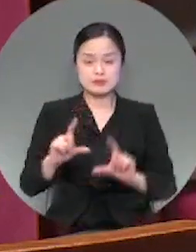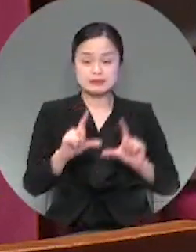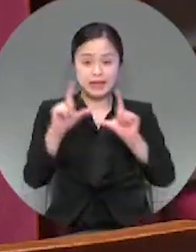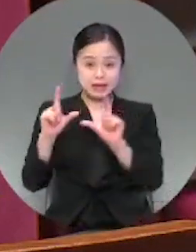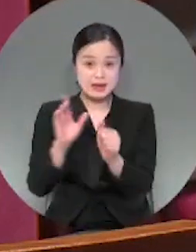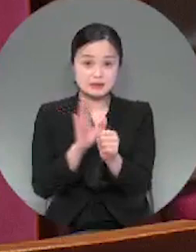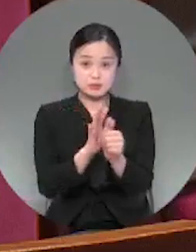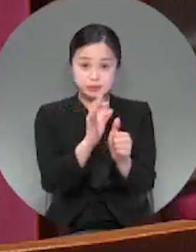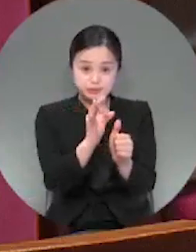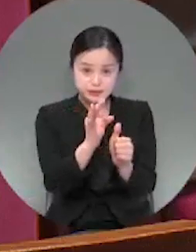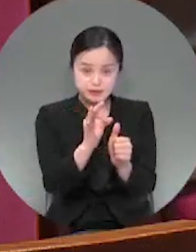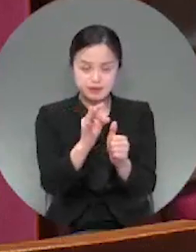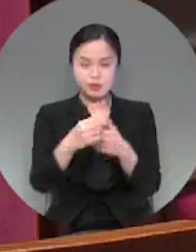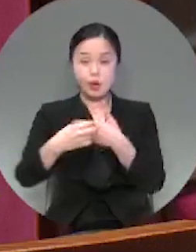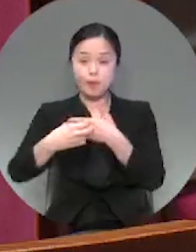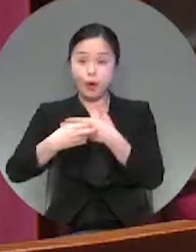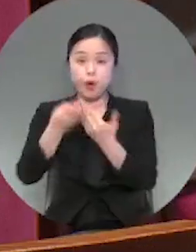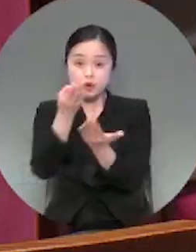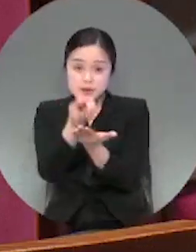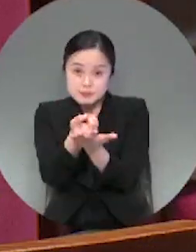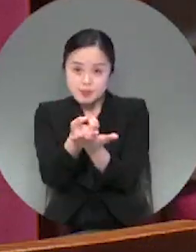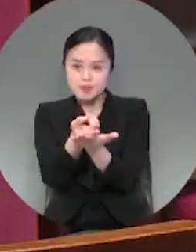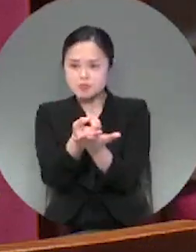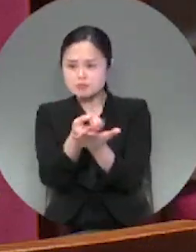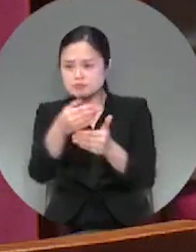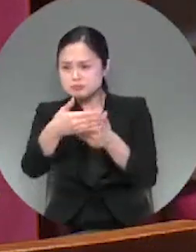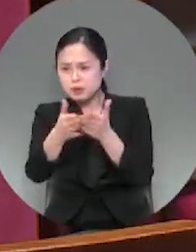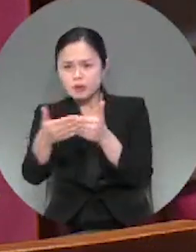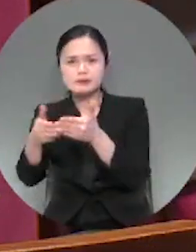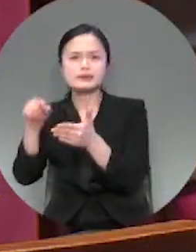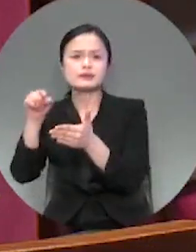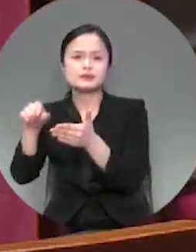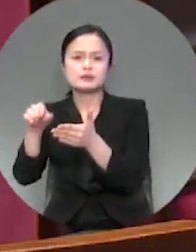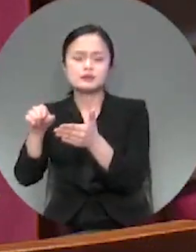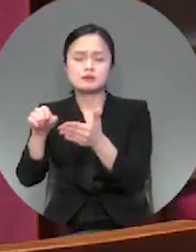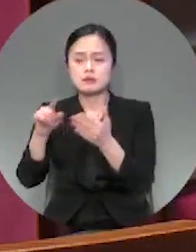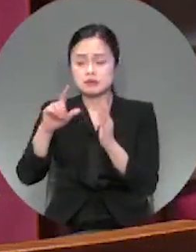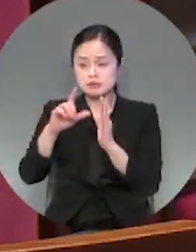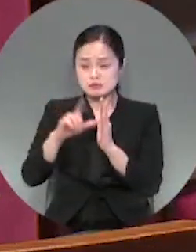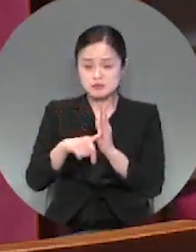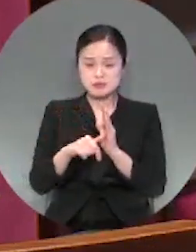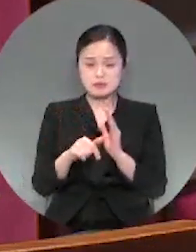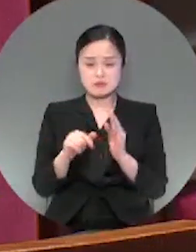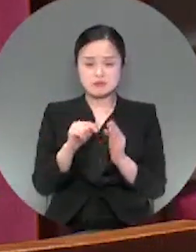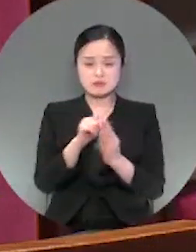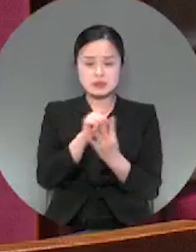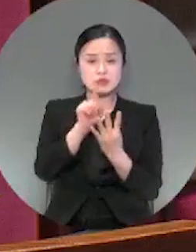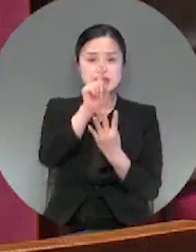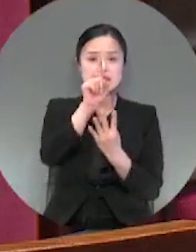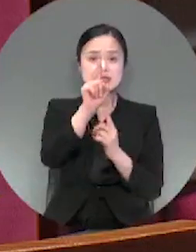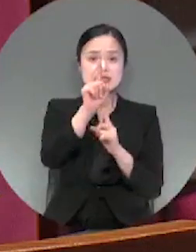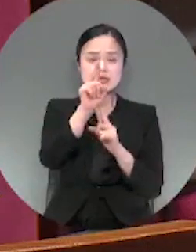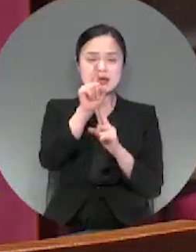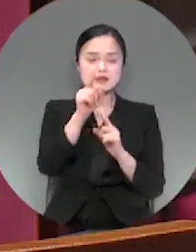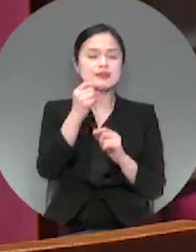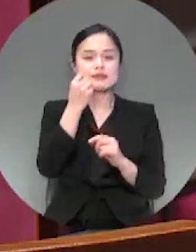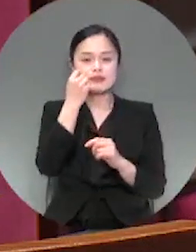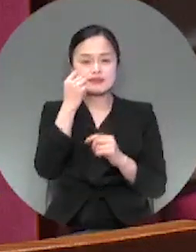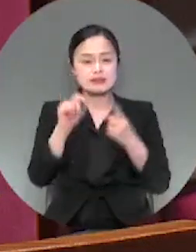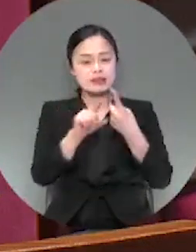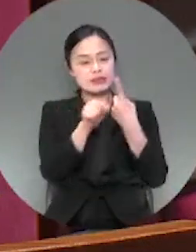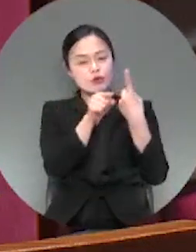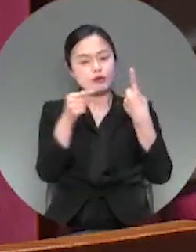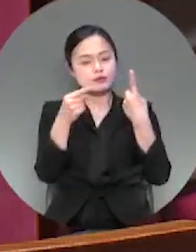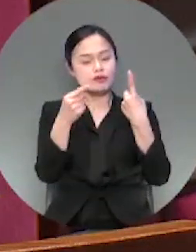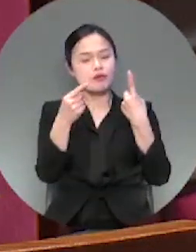손실보상, 의료기관 손실보상이 1분기 소요만 반영돼 있어요. 추경에. 근데 누가 봐도 이거 1분기를